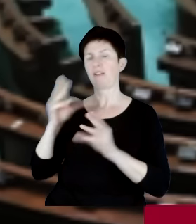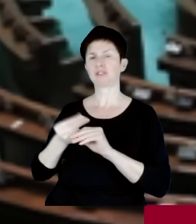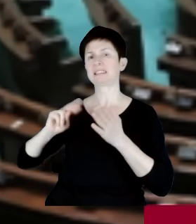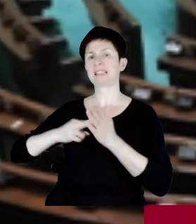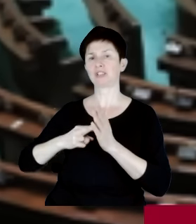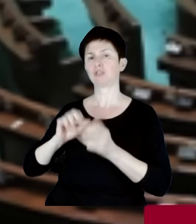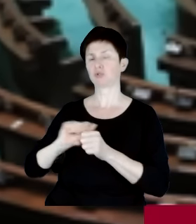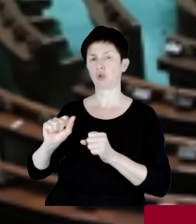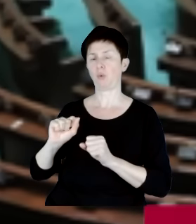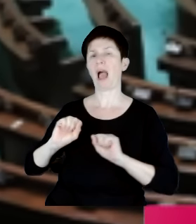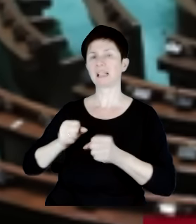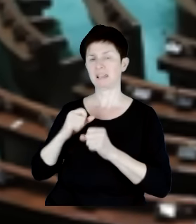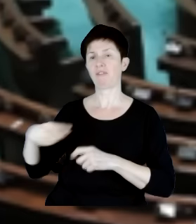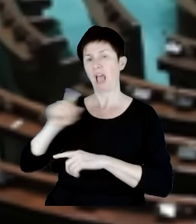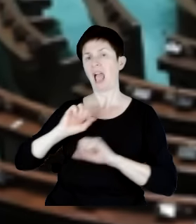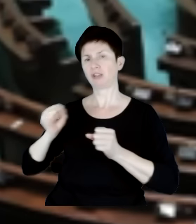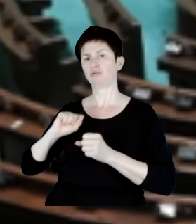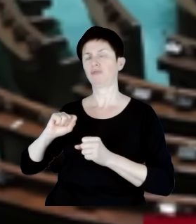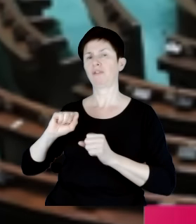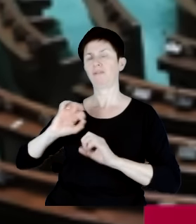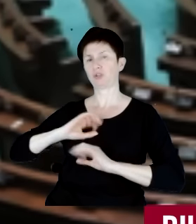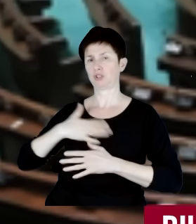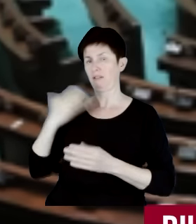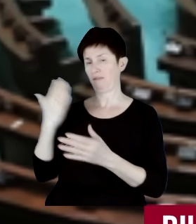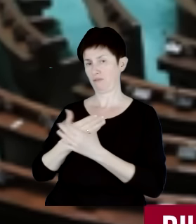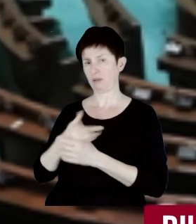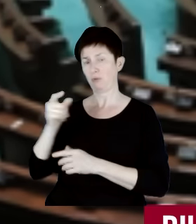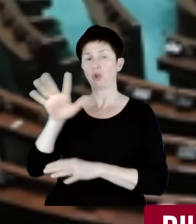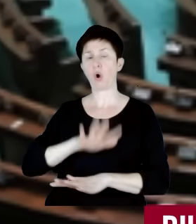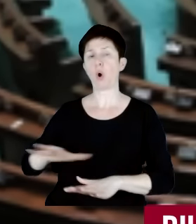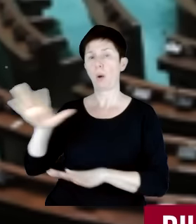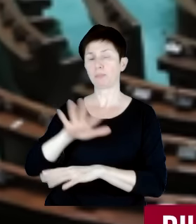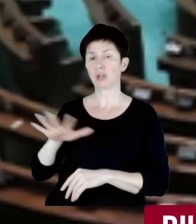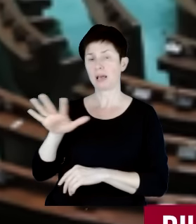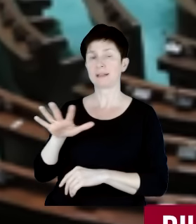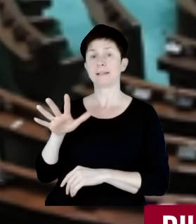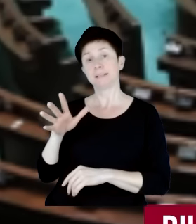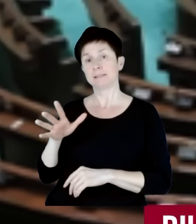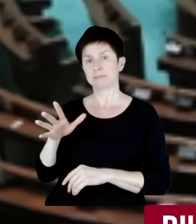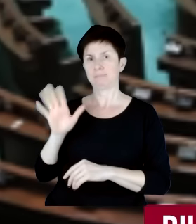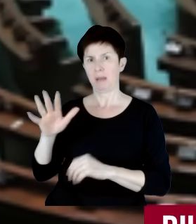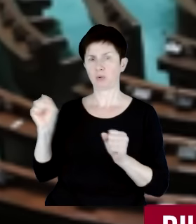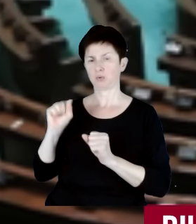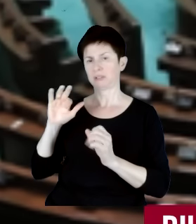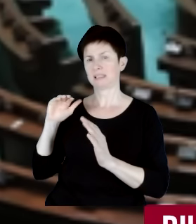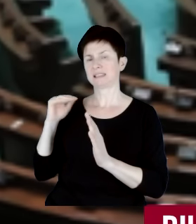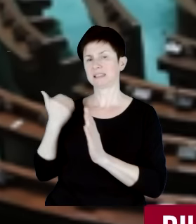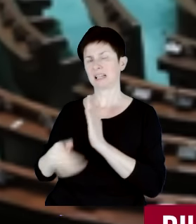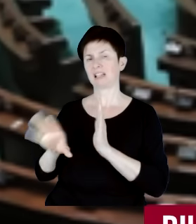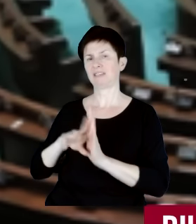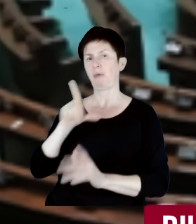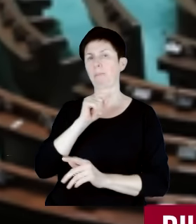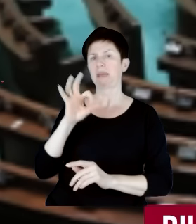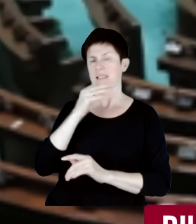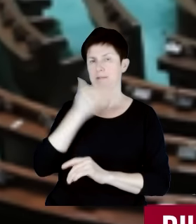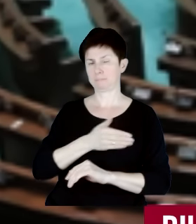milionów aktywnych przedsiębiorców. To też ten obszar generował straty w obozie Prawa i Sprawiedliwości. I ci